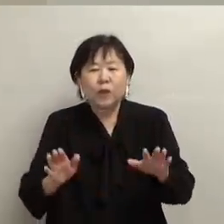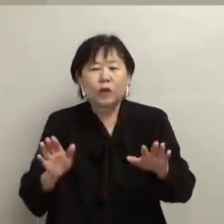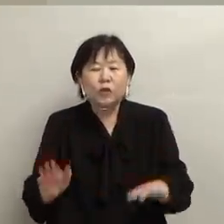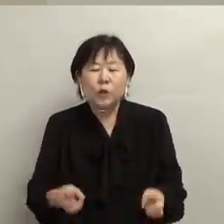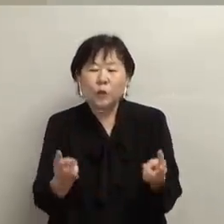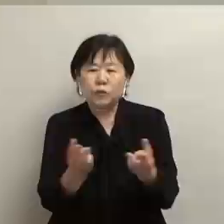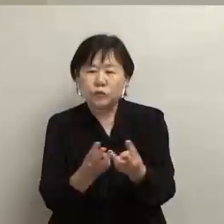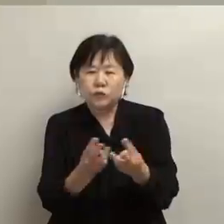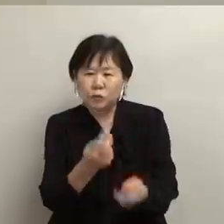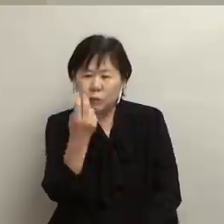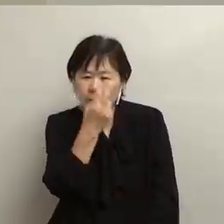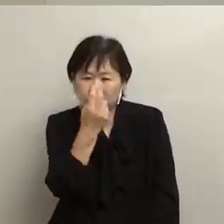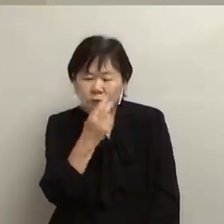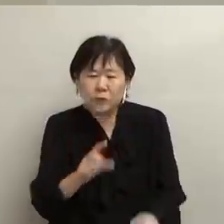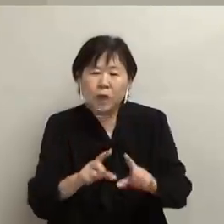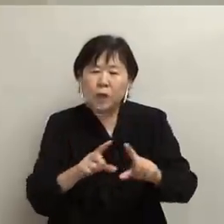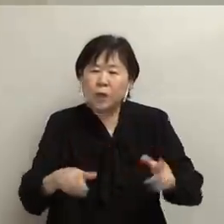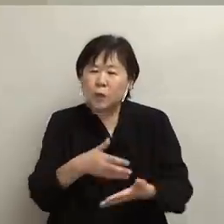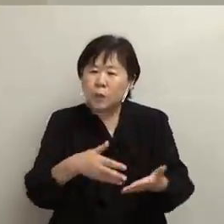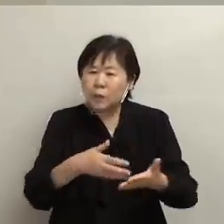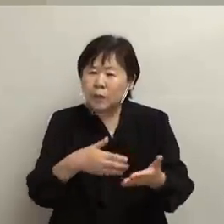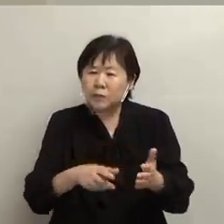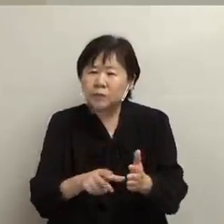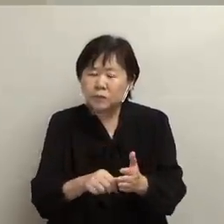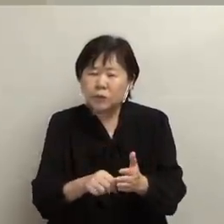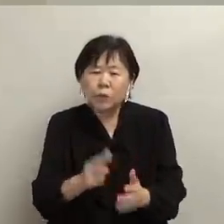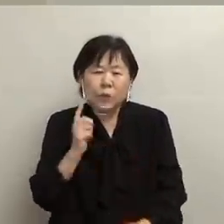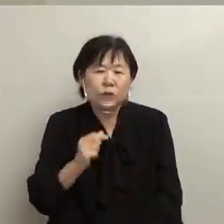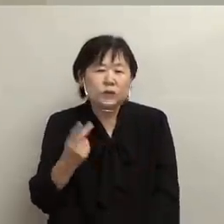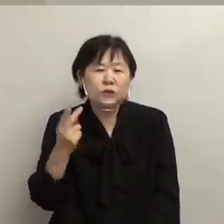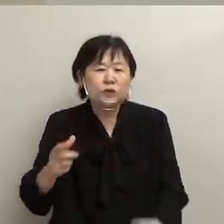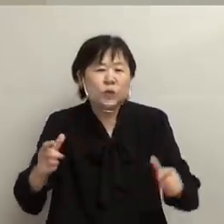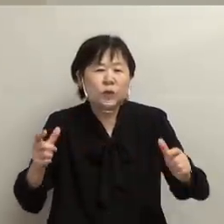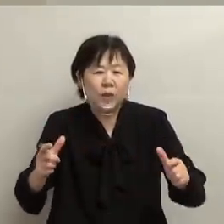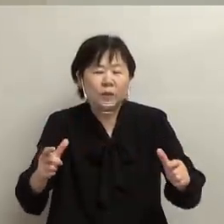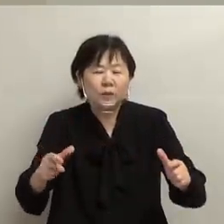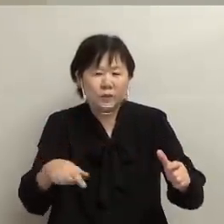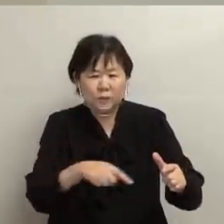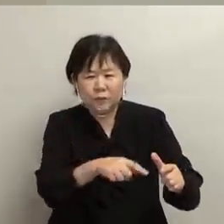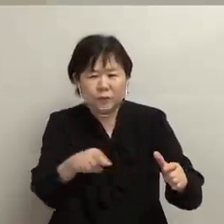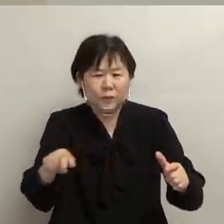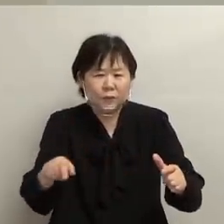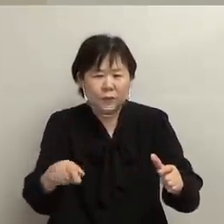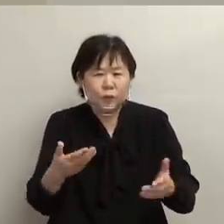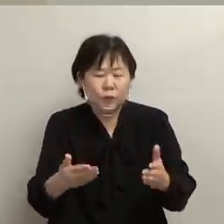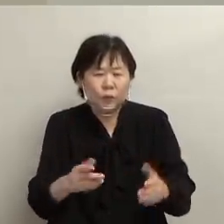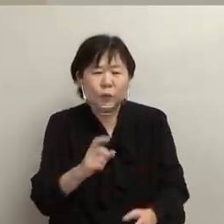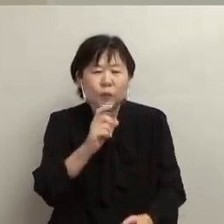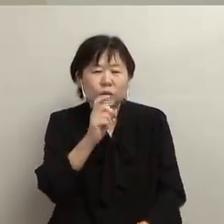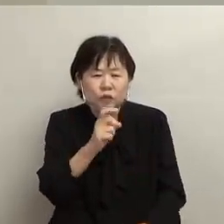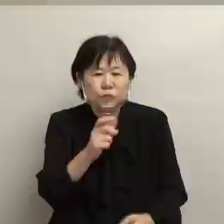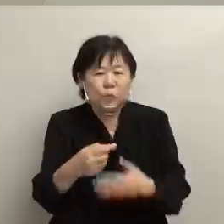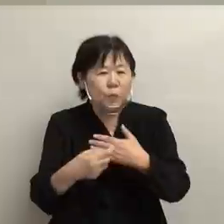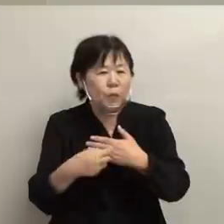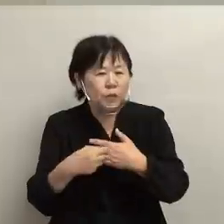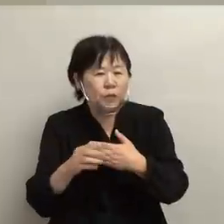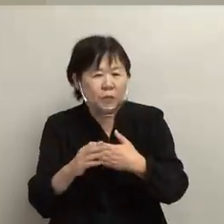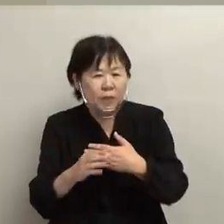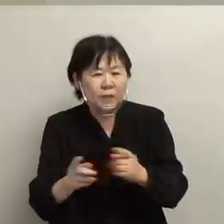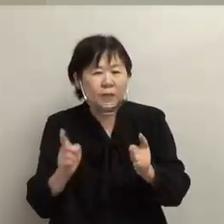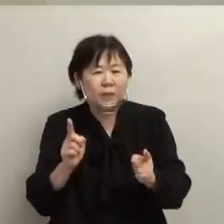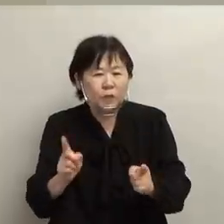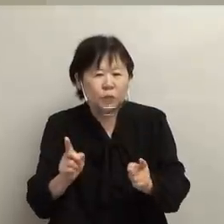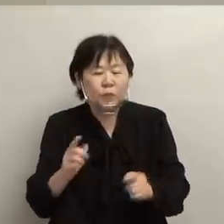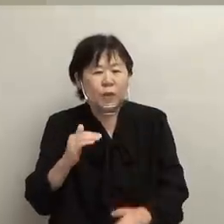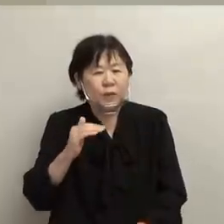確認したんですけど平均するとまぁ首都圏のにある都道府県と比べると10ポイント近く群馬県が高いという結果